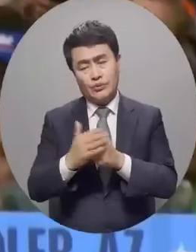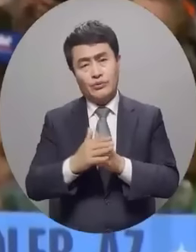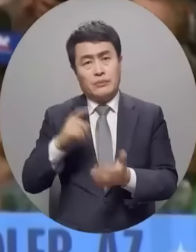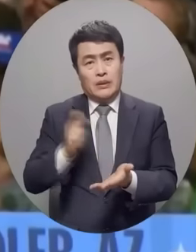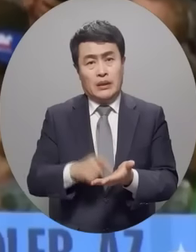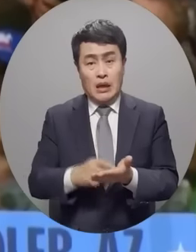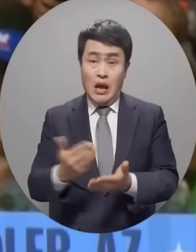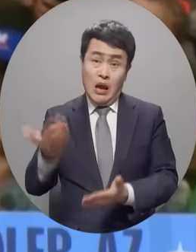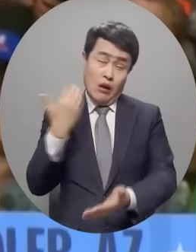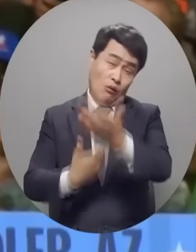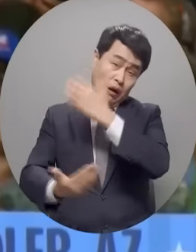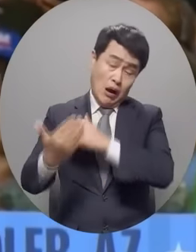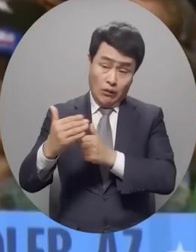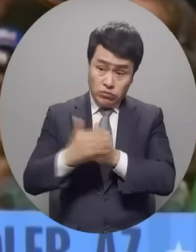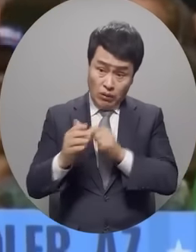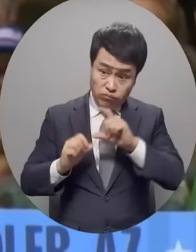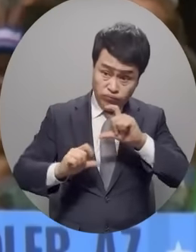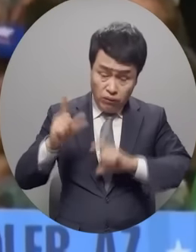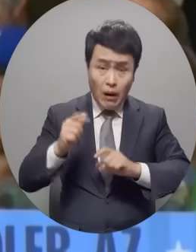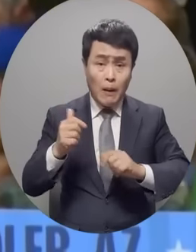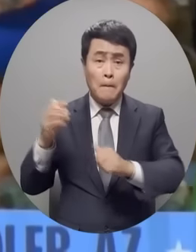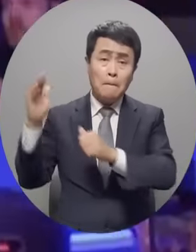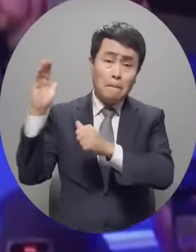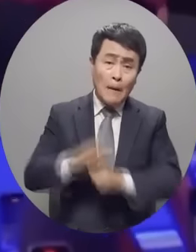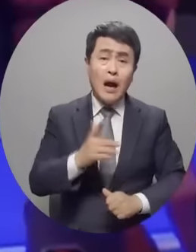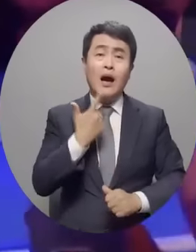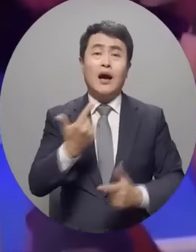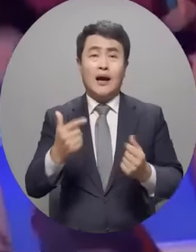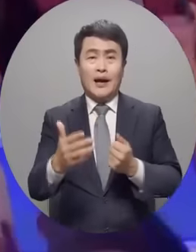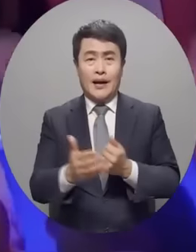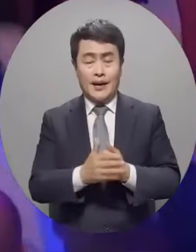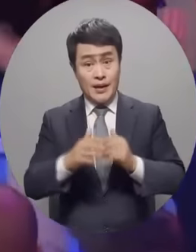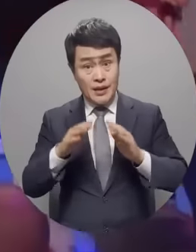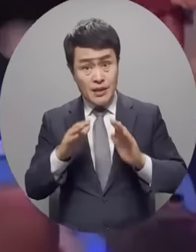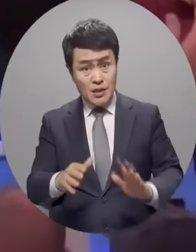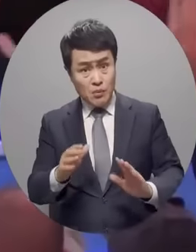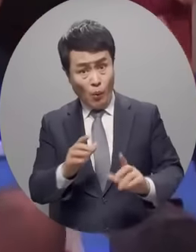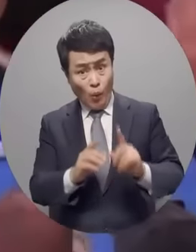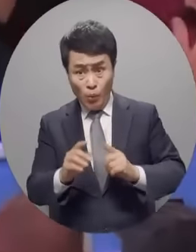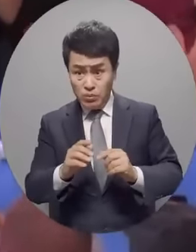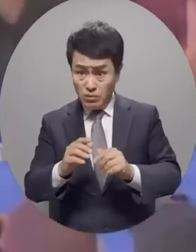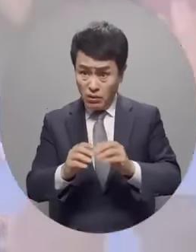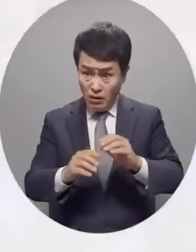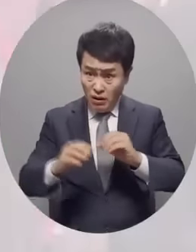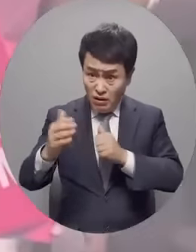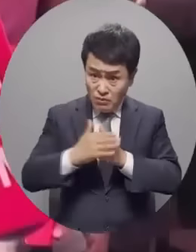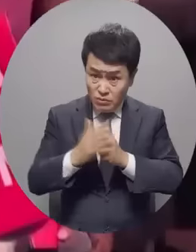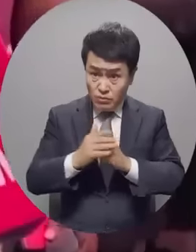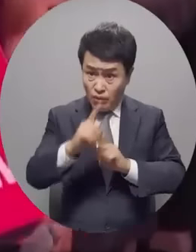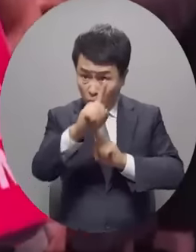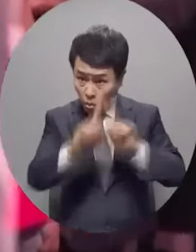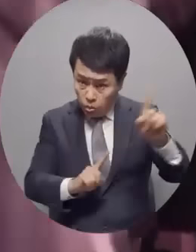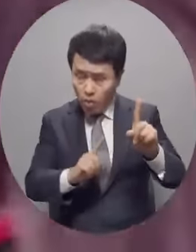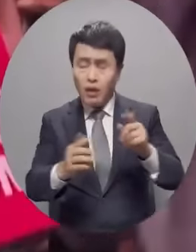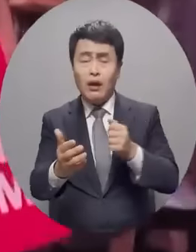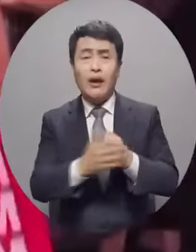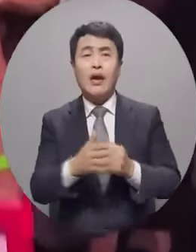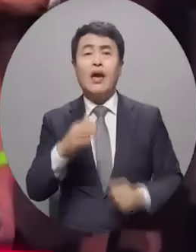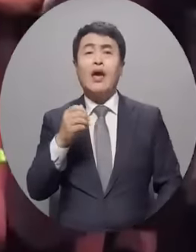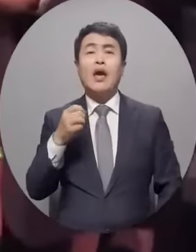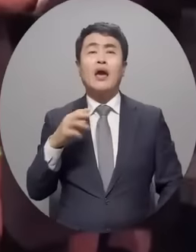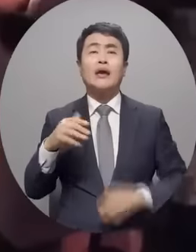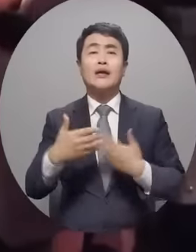과거 지지율이 크게 앞서고도 패배한 악몽이 있는데 이번엔 아예 역전됐기 때문입니다. 해리스는